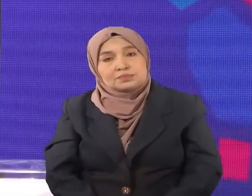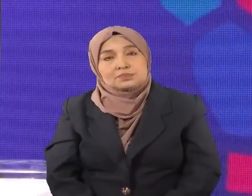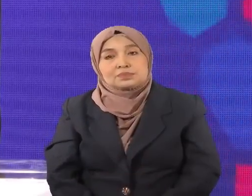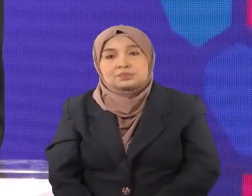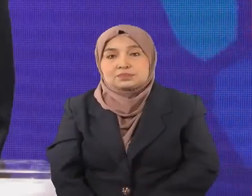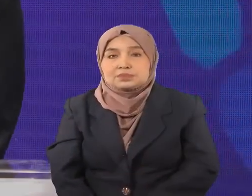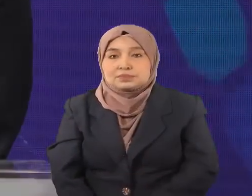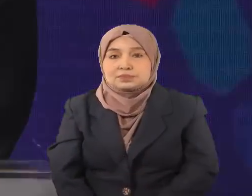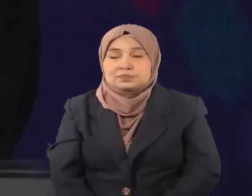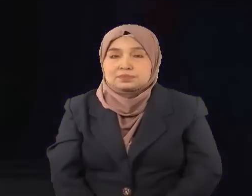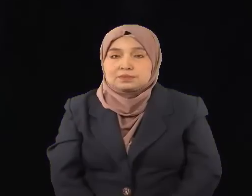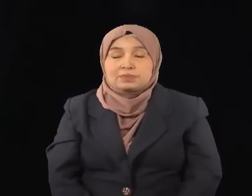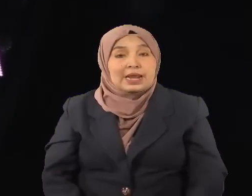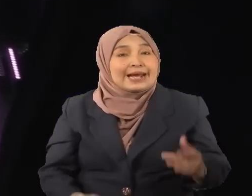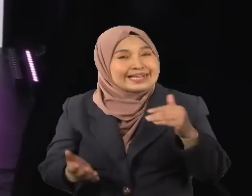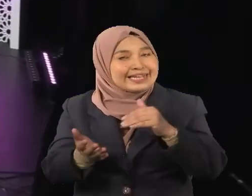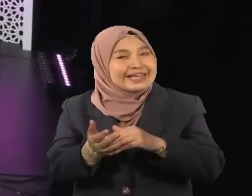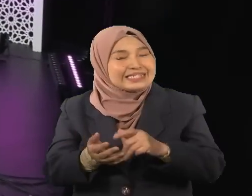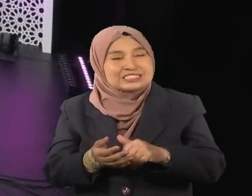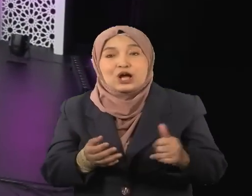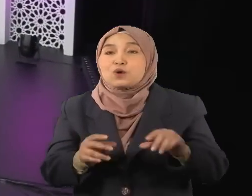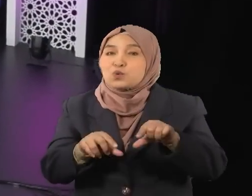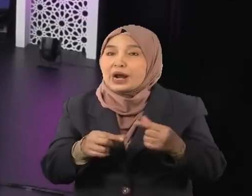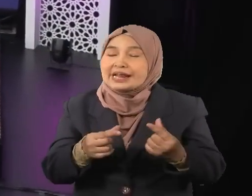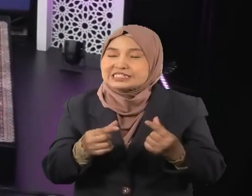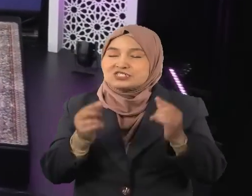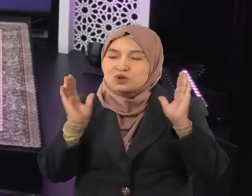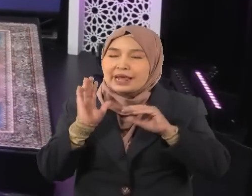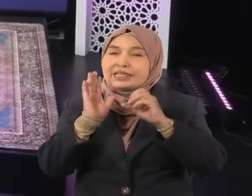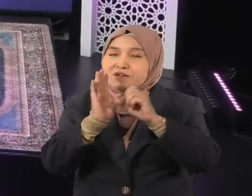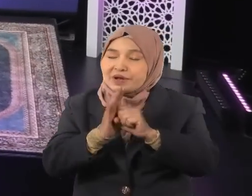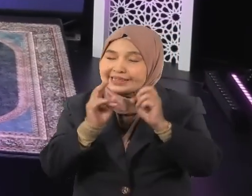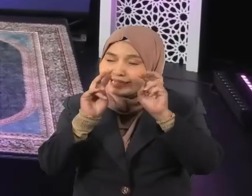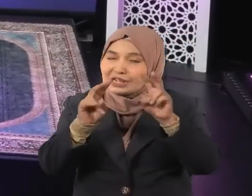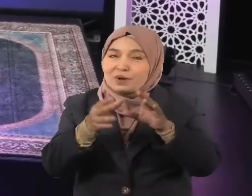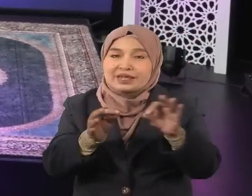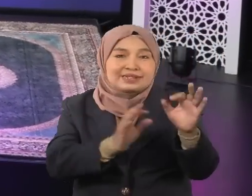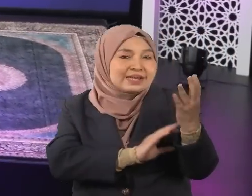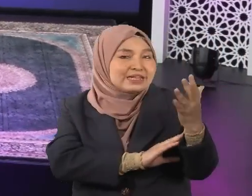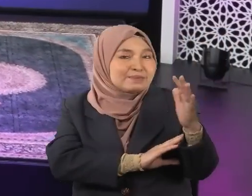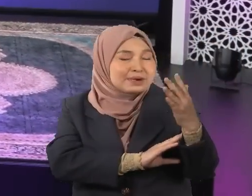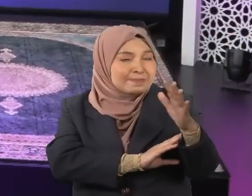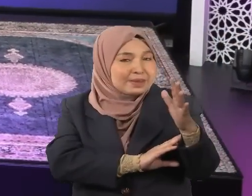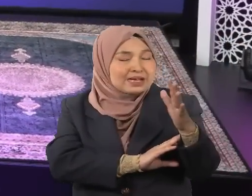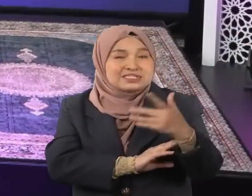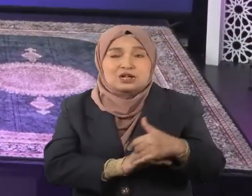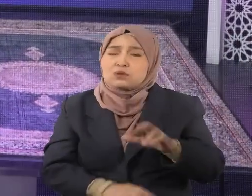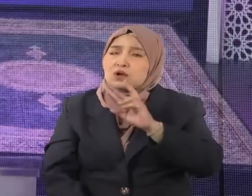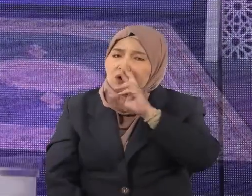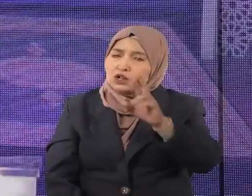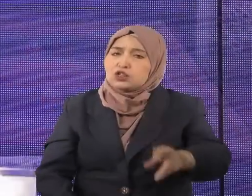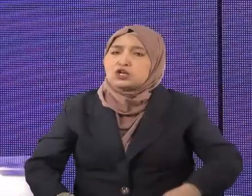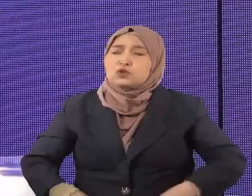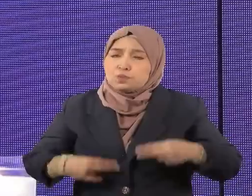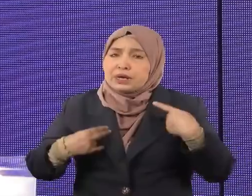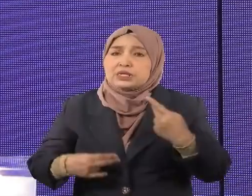العظيم. Kembali kita dalam My Quran Time, Quran Salat Infak. Sama-sama kita melihat kepada ayat yang ke-15 mengenai realiti kehidupan kita,